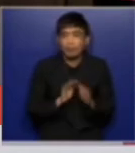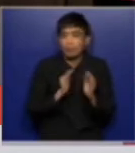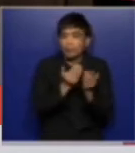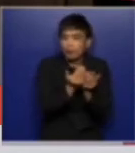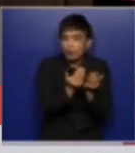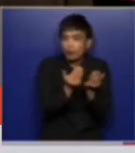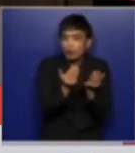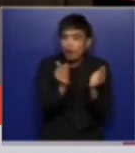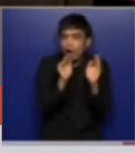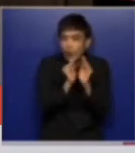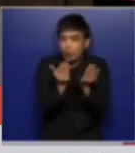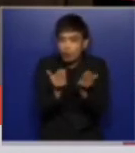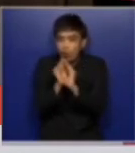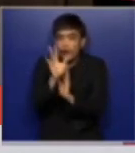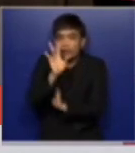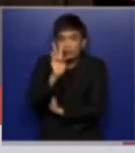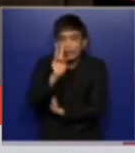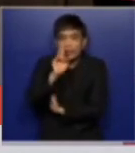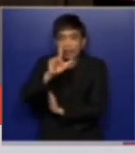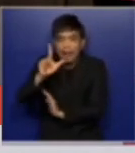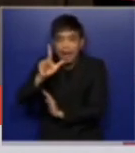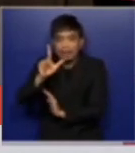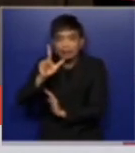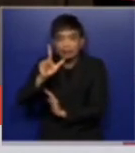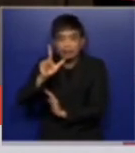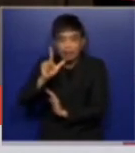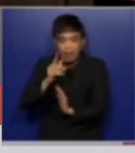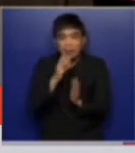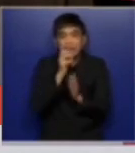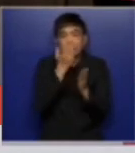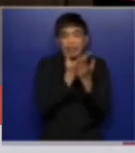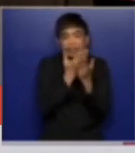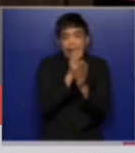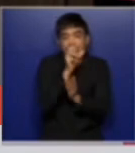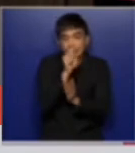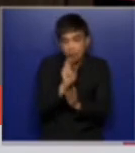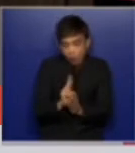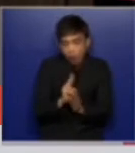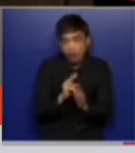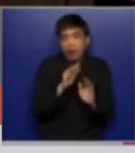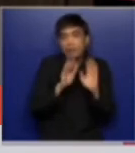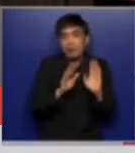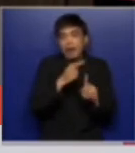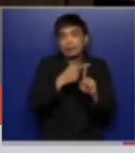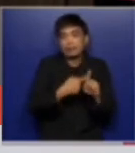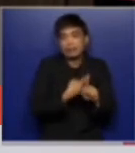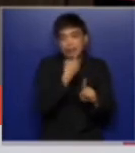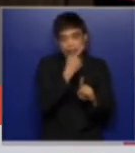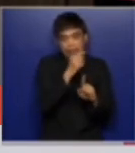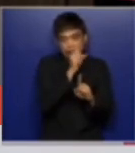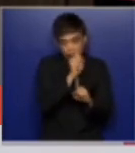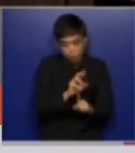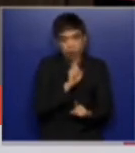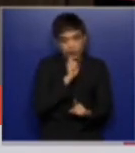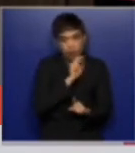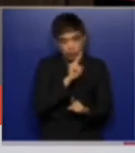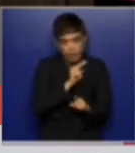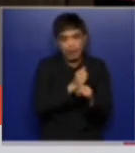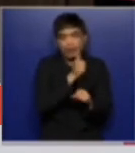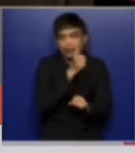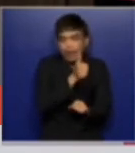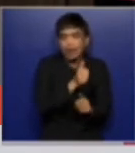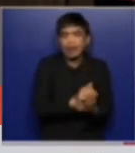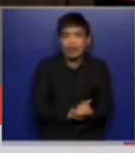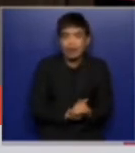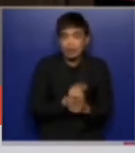7ล้านครัวเรือนครับที่มีเงินสำรองสำหรับการใช้จ่ายเพียง1เดือนเท่านั้นสิ่งเหล่านี้ครับท่านประธานครับรัฐบาลเองจะต้อง